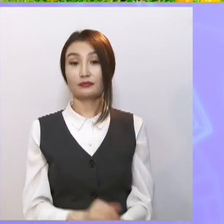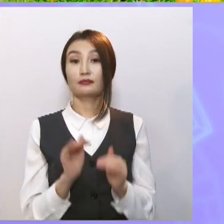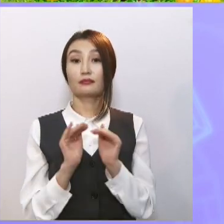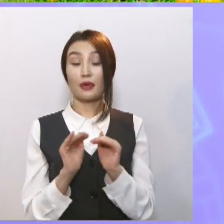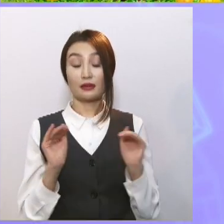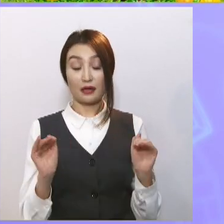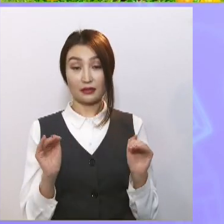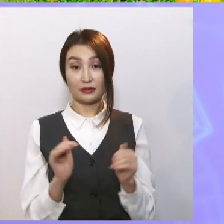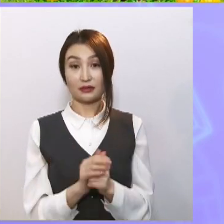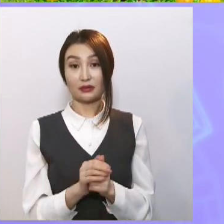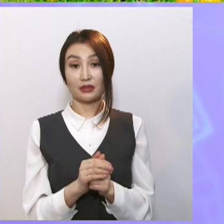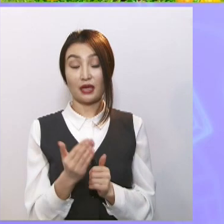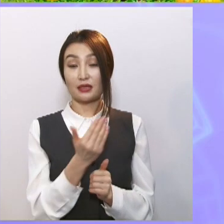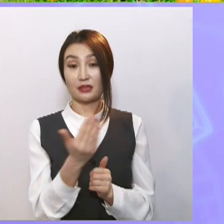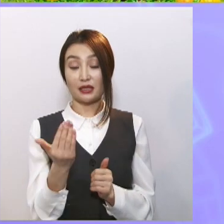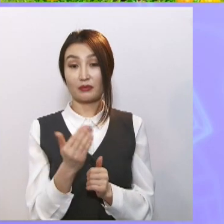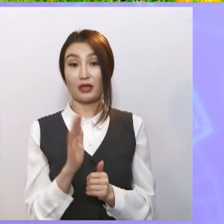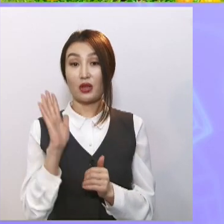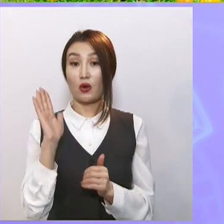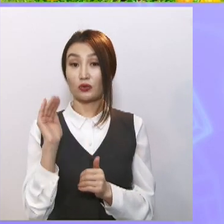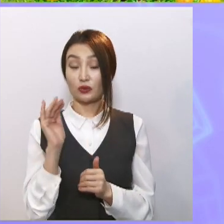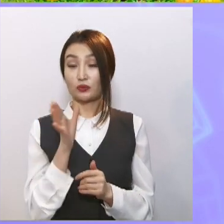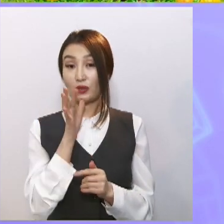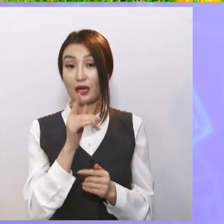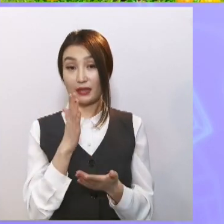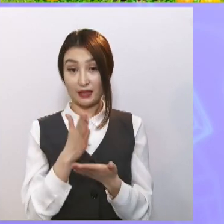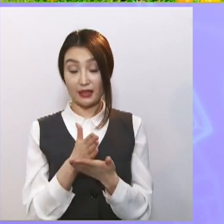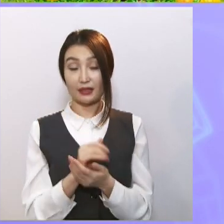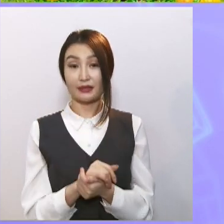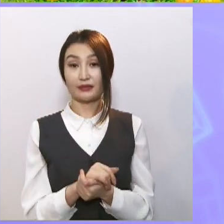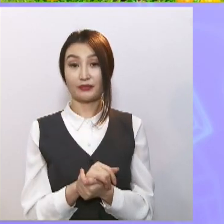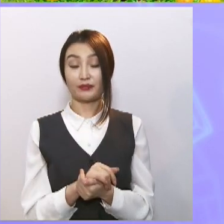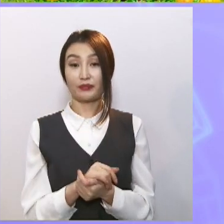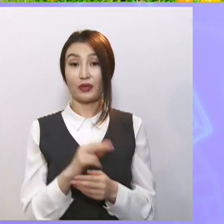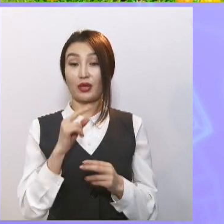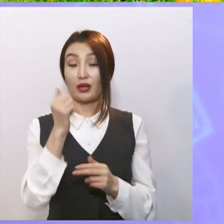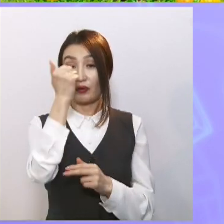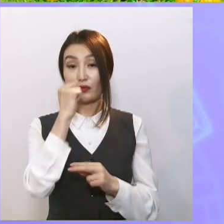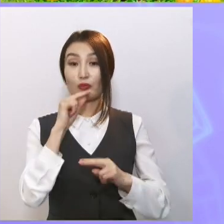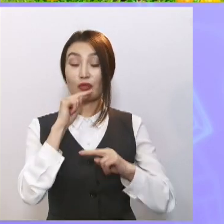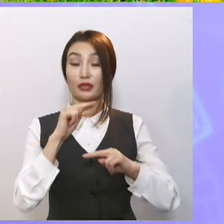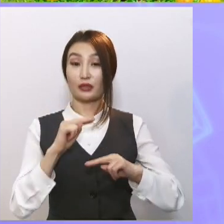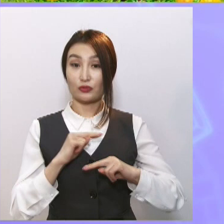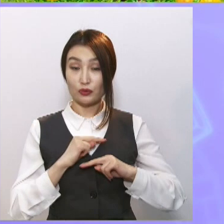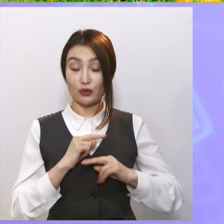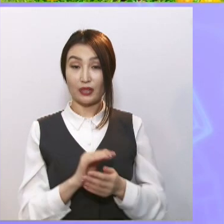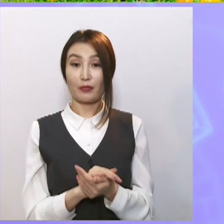Балдар, силер менен коштошууга кезек келди. Көңүл